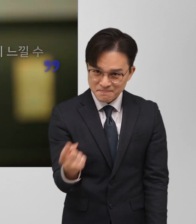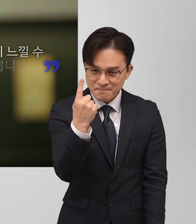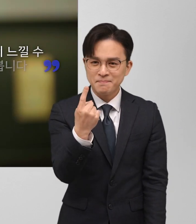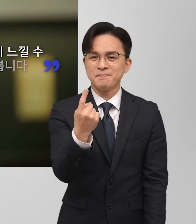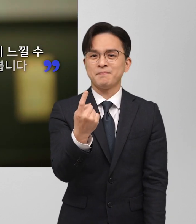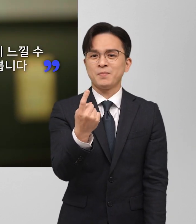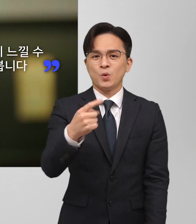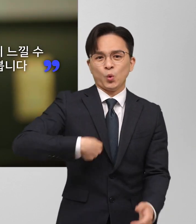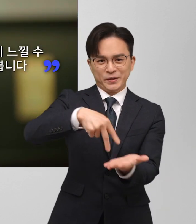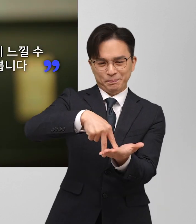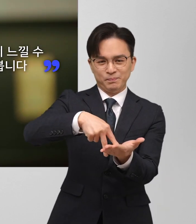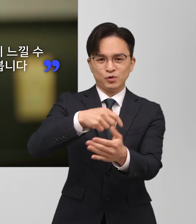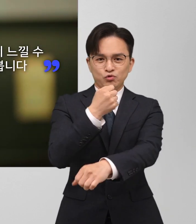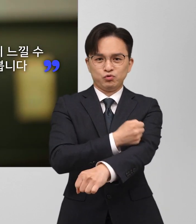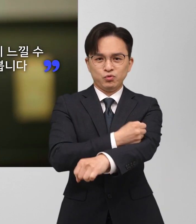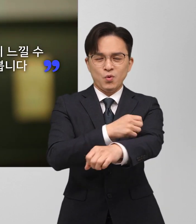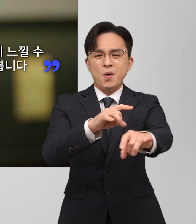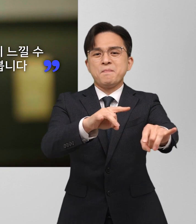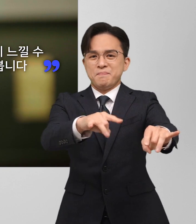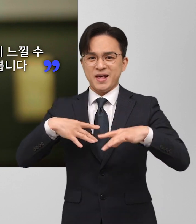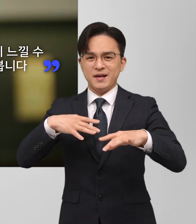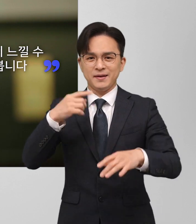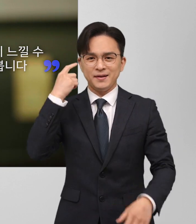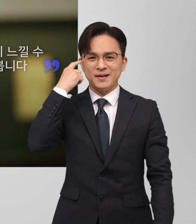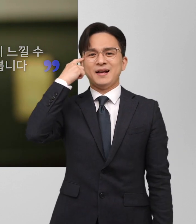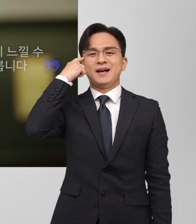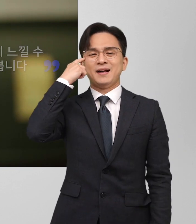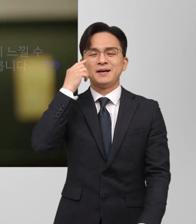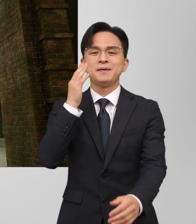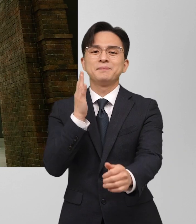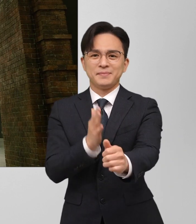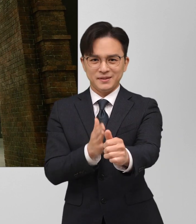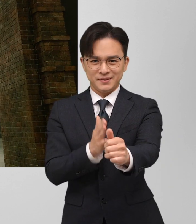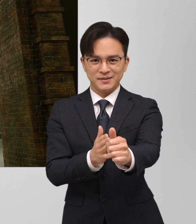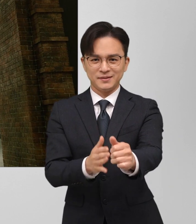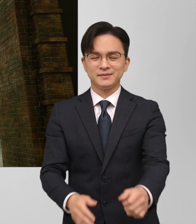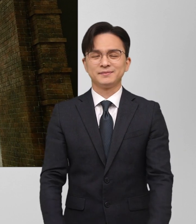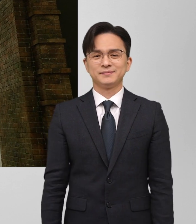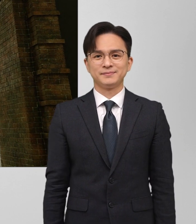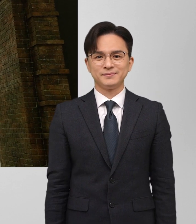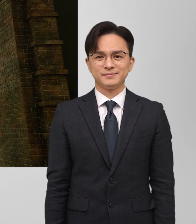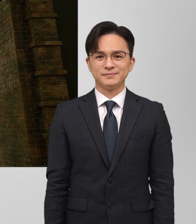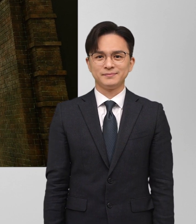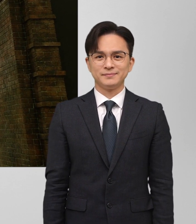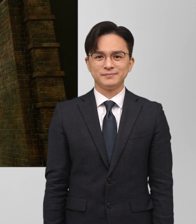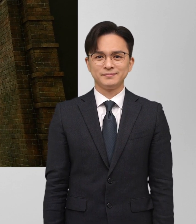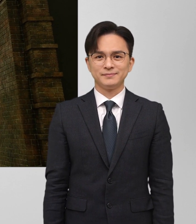그 의미를 고스란히 느낄 수 있기를 희망해 봅니다. 감사합니다.